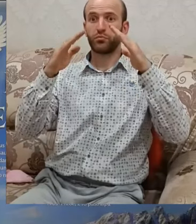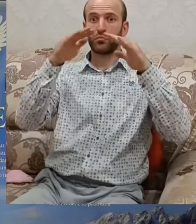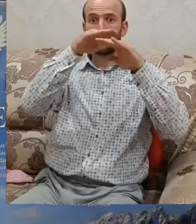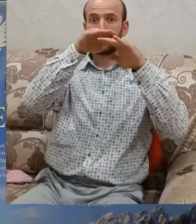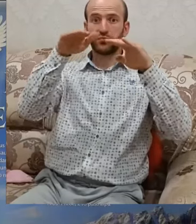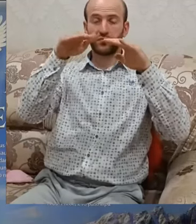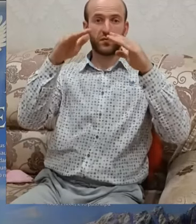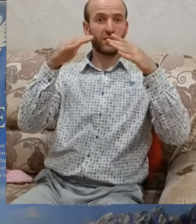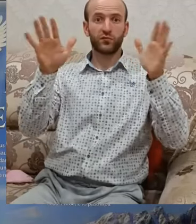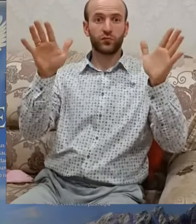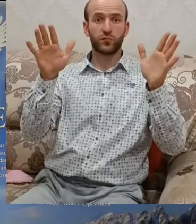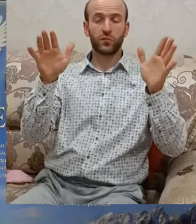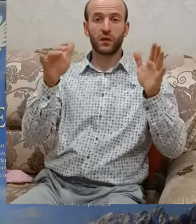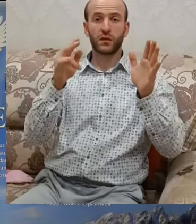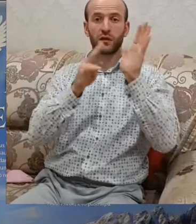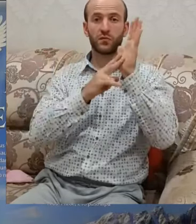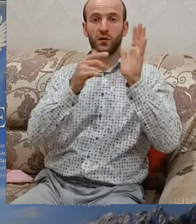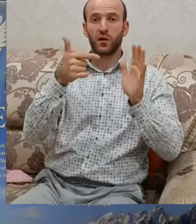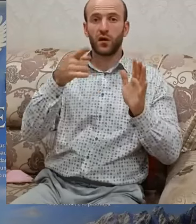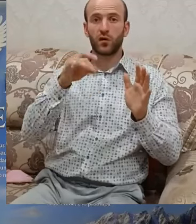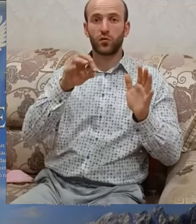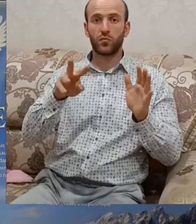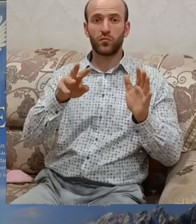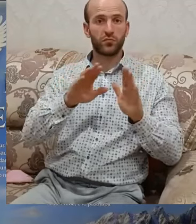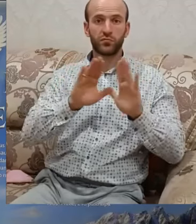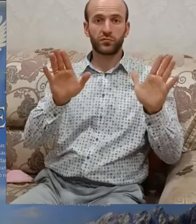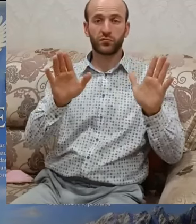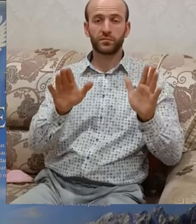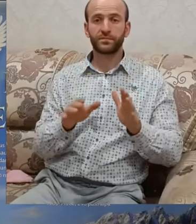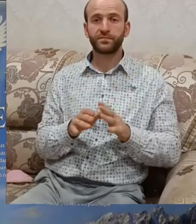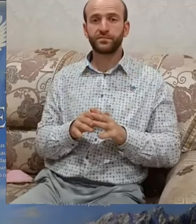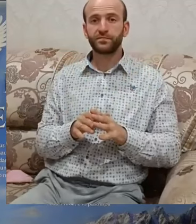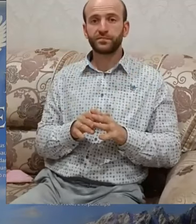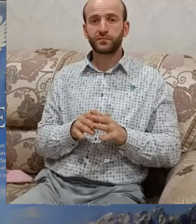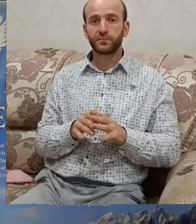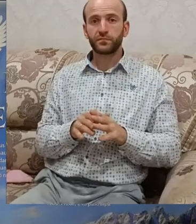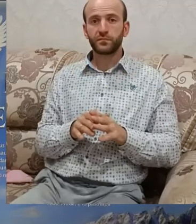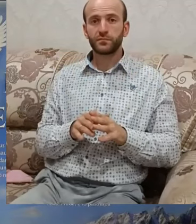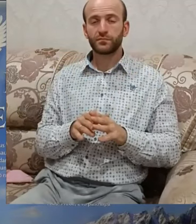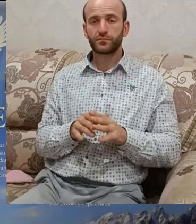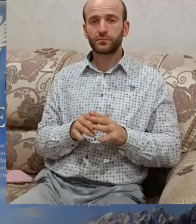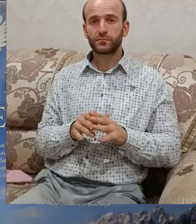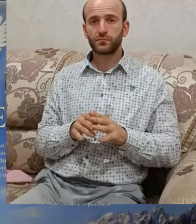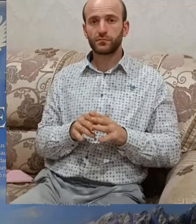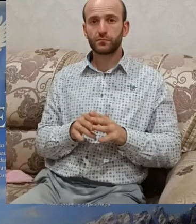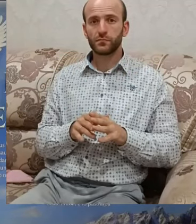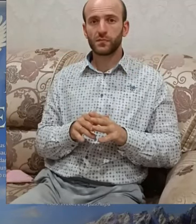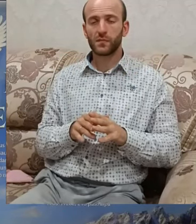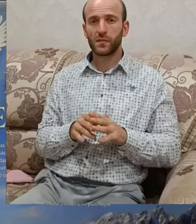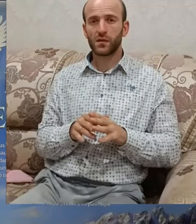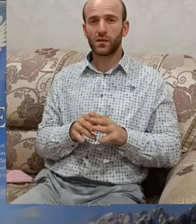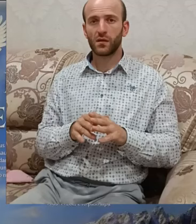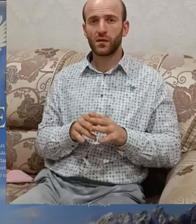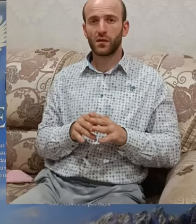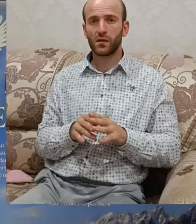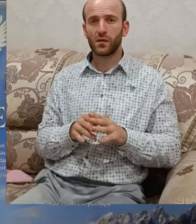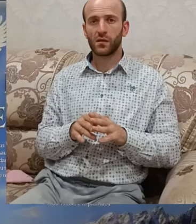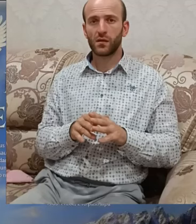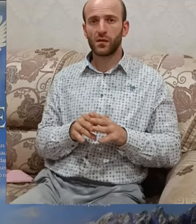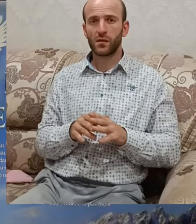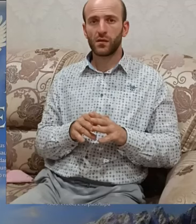Пирамидė užsibaigė. Пирамида заканчивается septyniais griaustiniais. Семью громами. Ar prisimenate